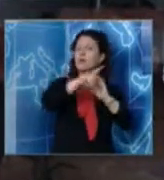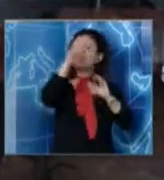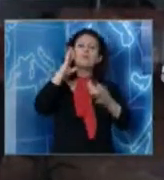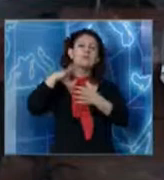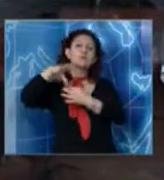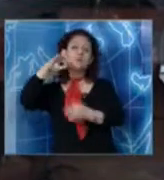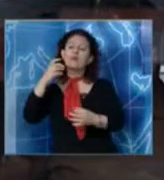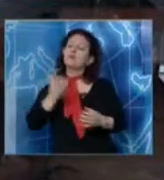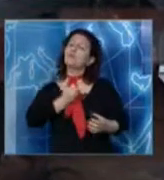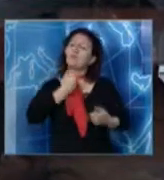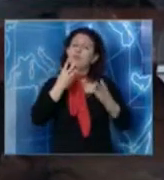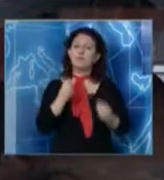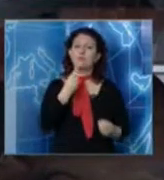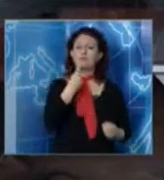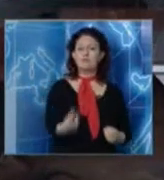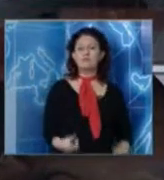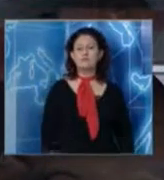vatandaşlarımızla gurur duyuyorum dedi.